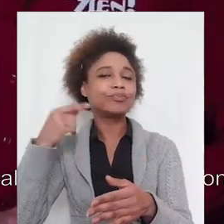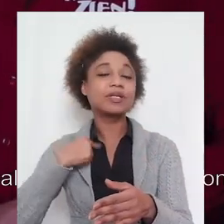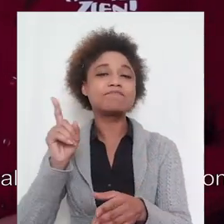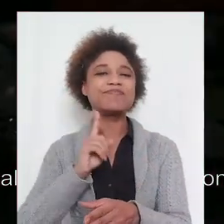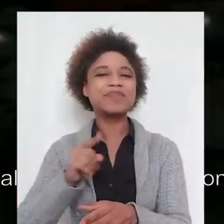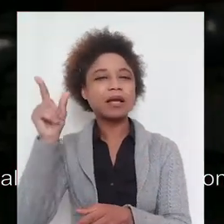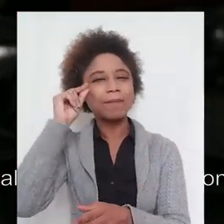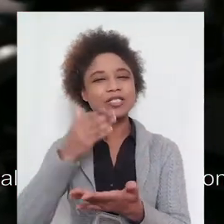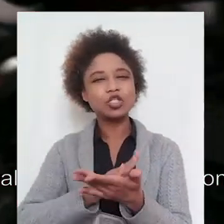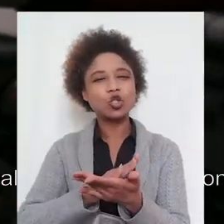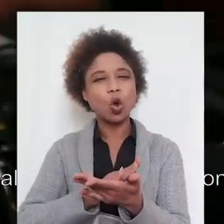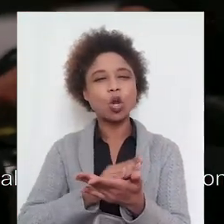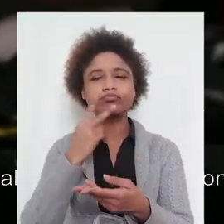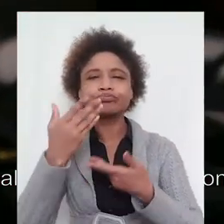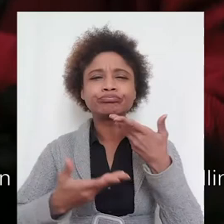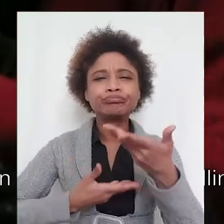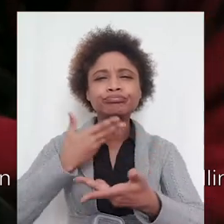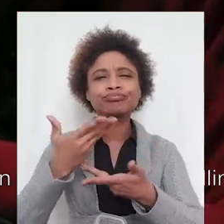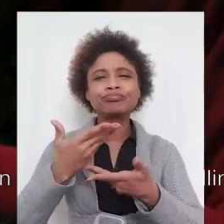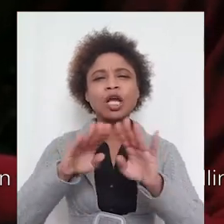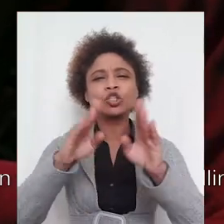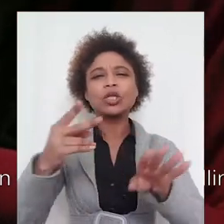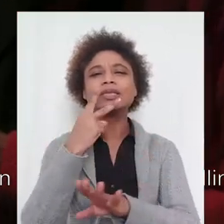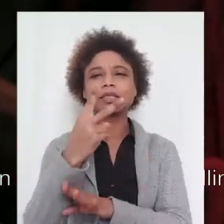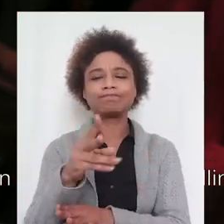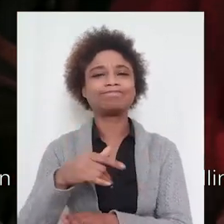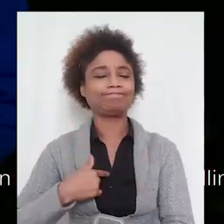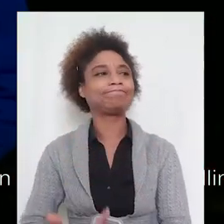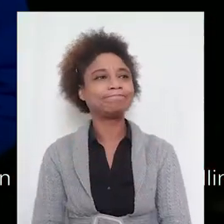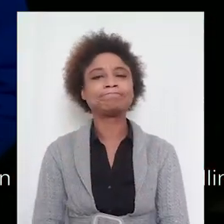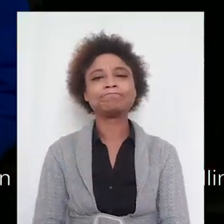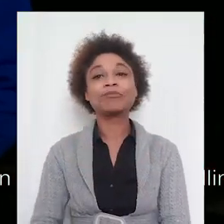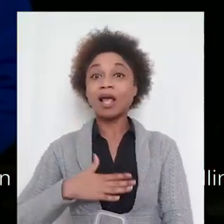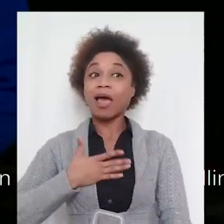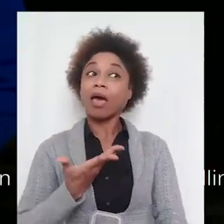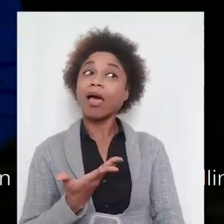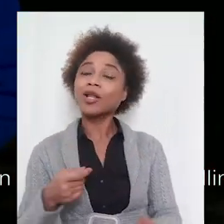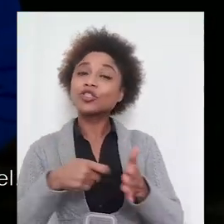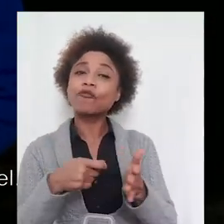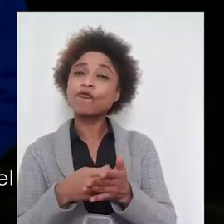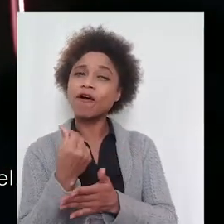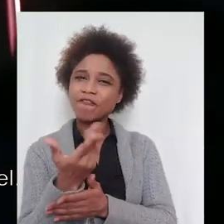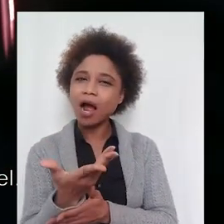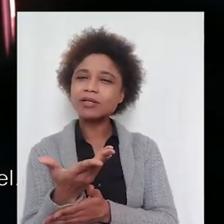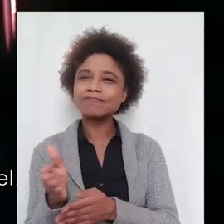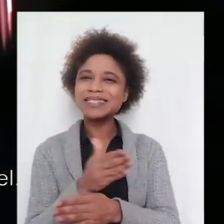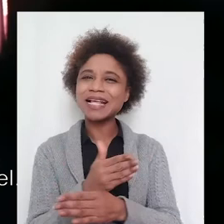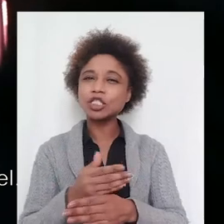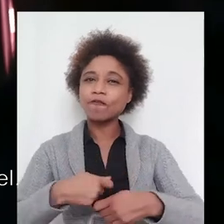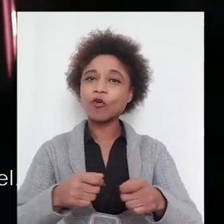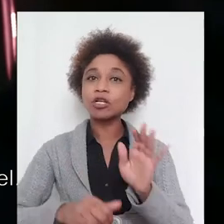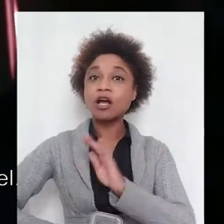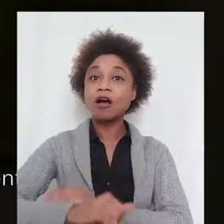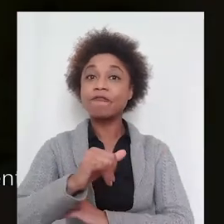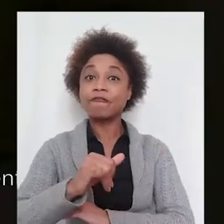tolk beschrijft wat er allemaal te zien is op het toneel. Ja, het was heel fijn om die toegevoegde waarde te hebben tijdens de voorstelling. Want er gebeurt toch heel veel toch